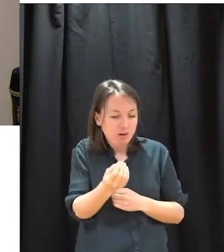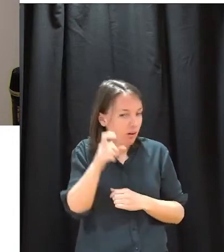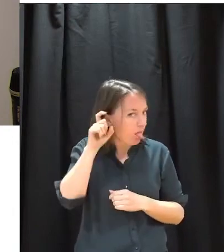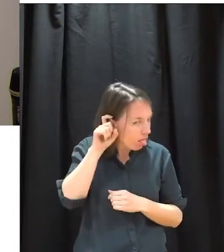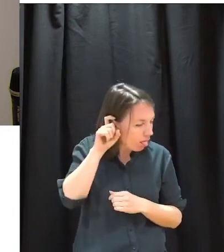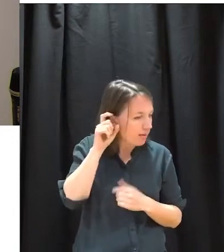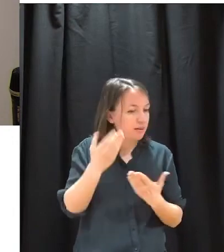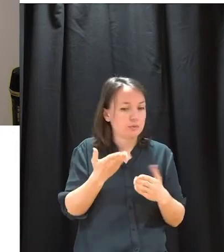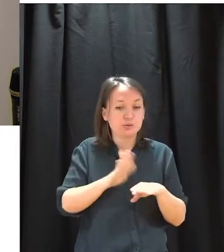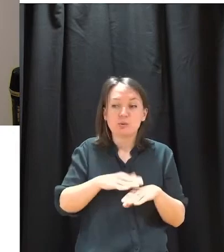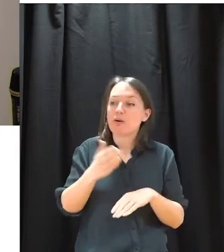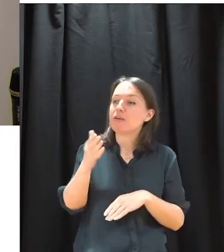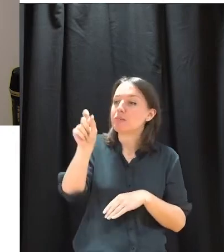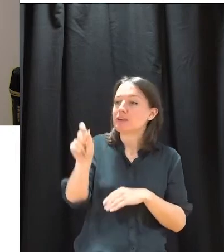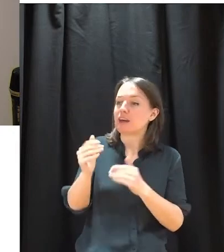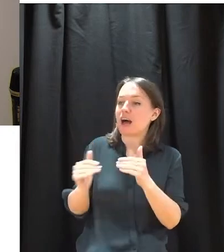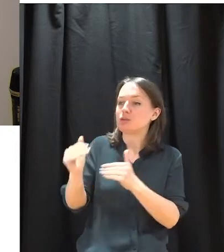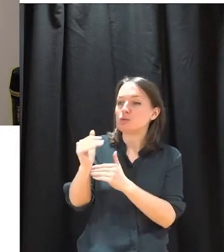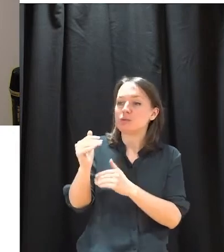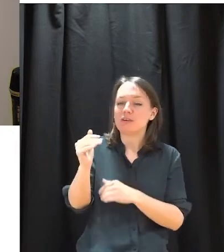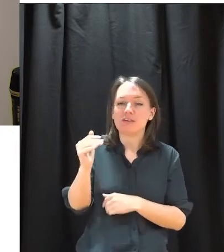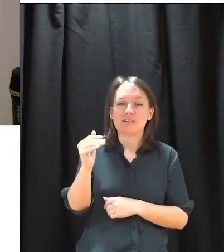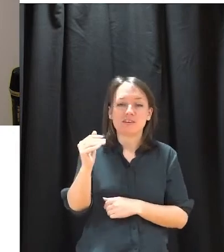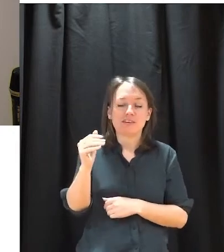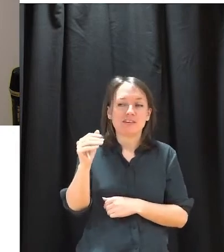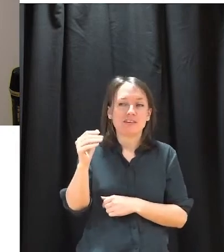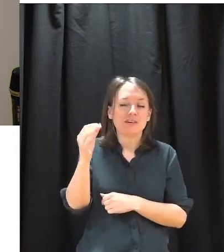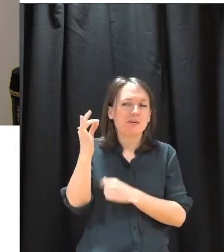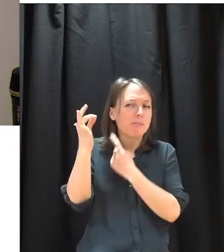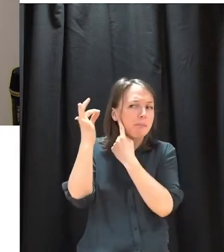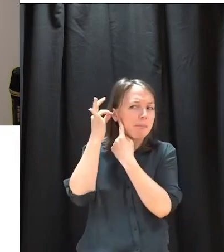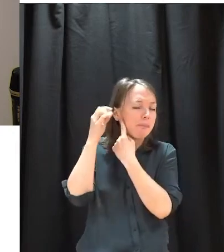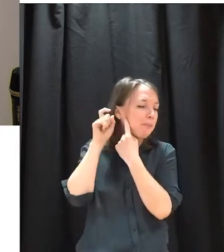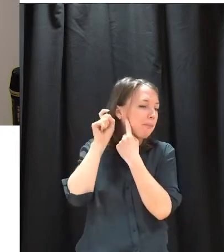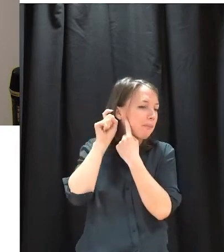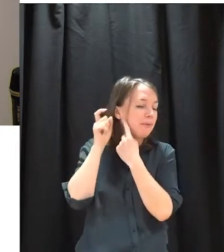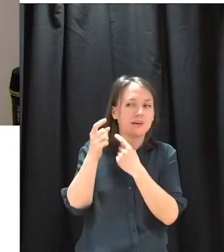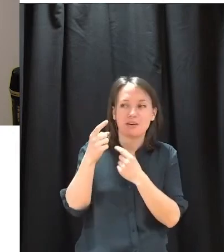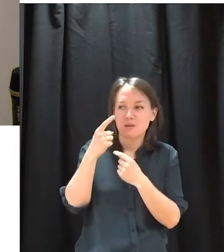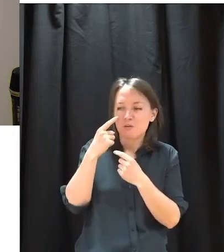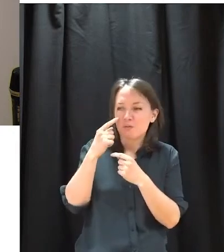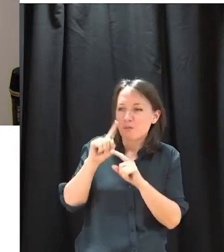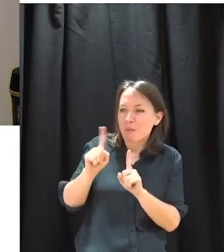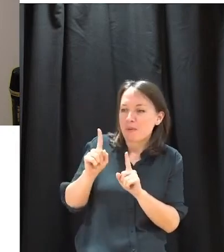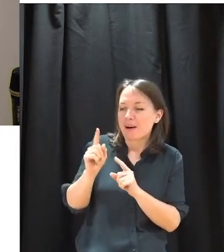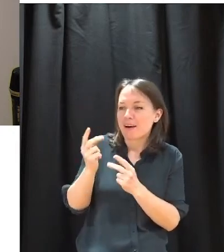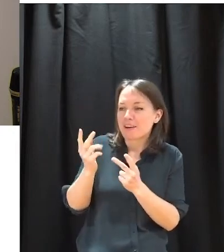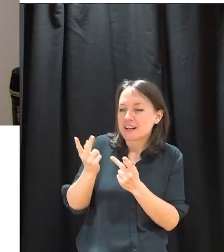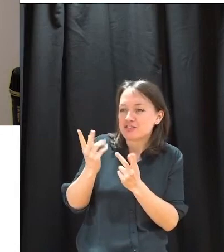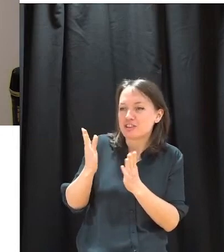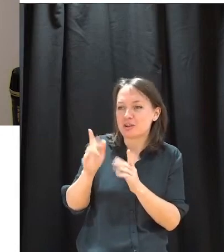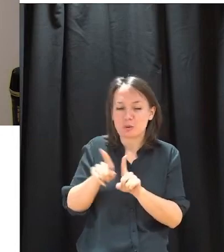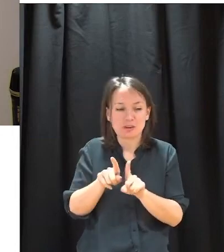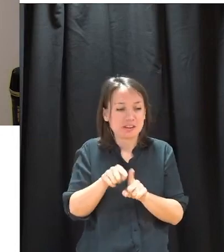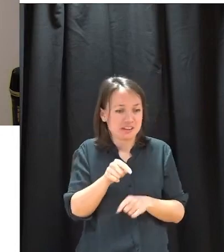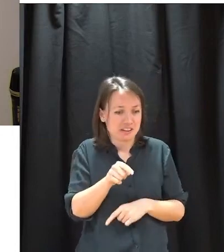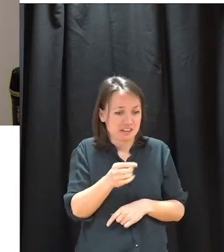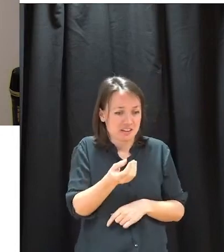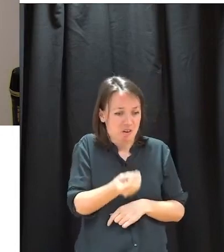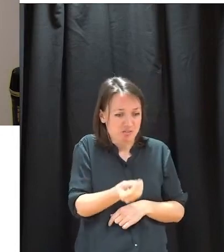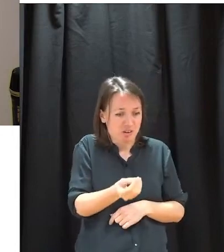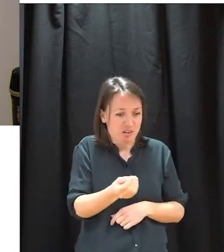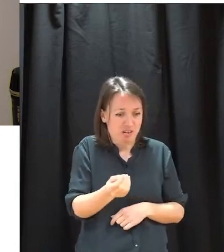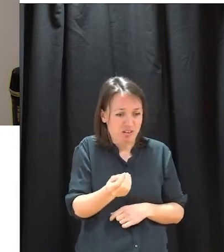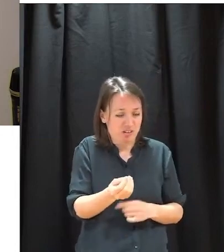on peut mettre ça dans l'oreille et ça ne se voit plus. Alors que les implants... Et en plus, est-ce qu'il en faut deux, ou en général on n'en pose